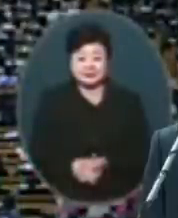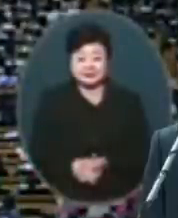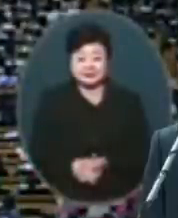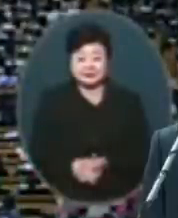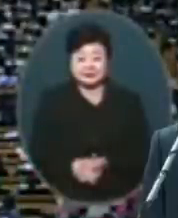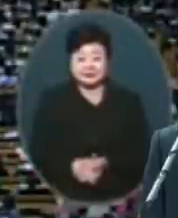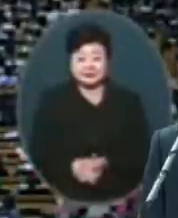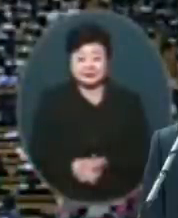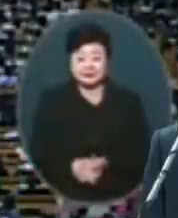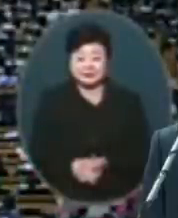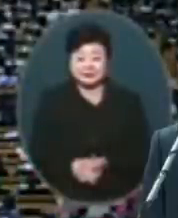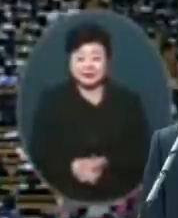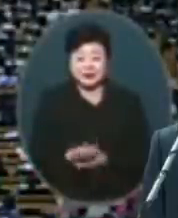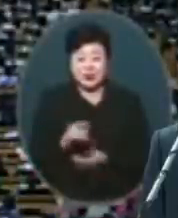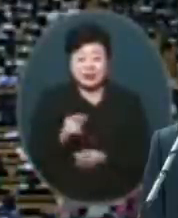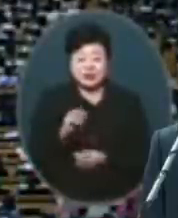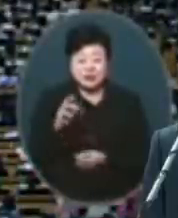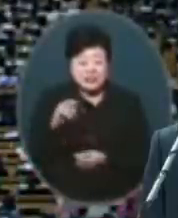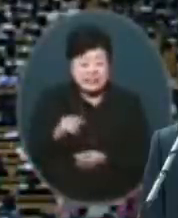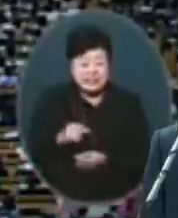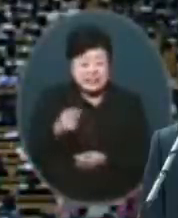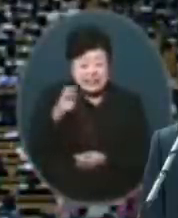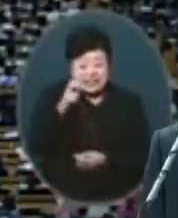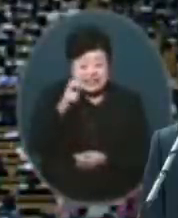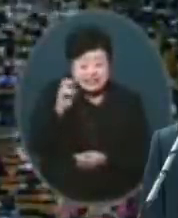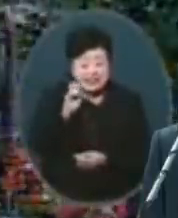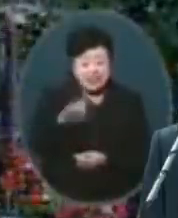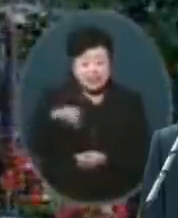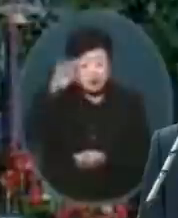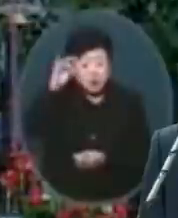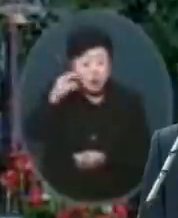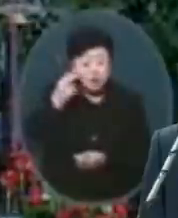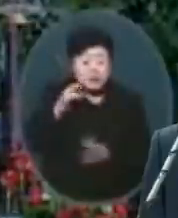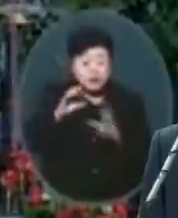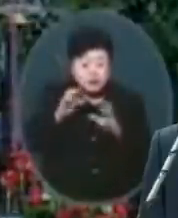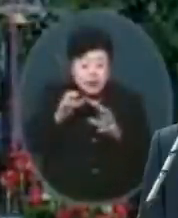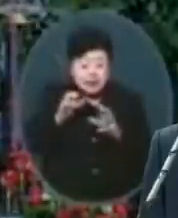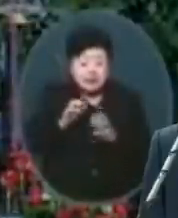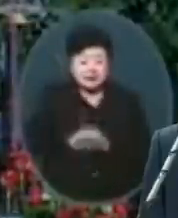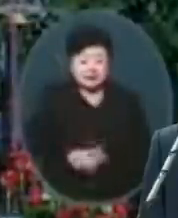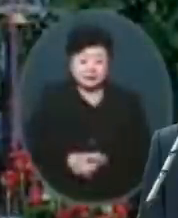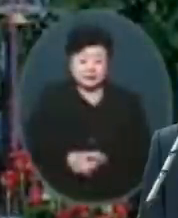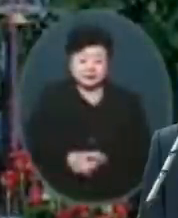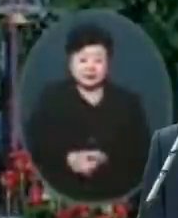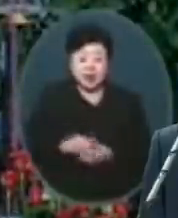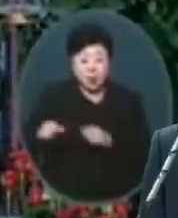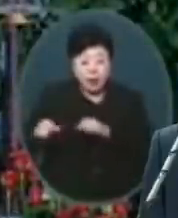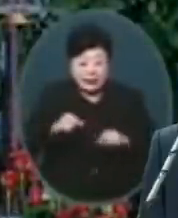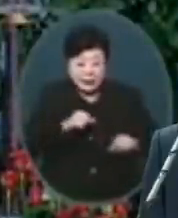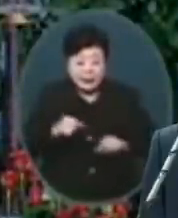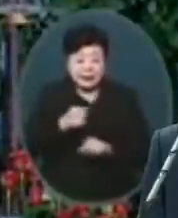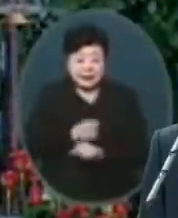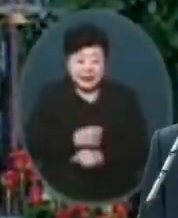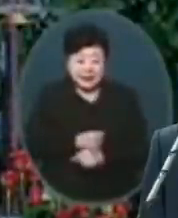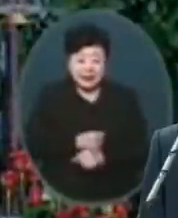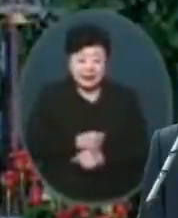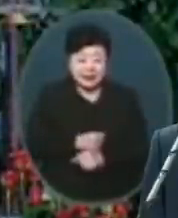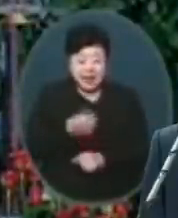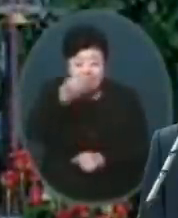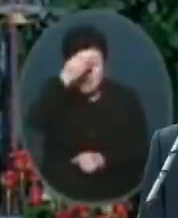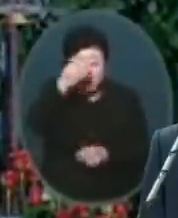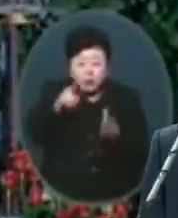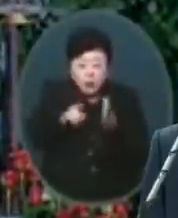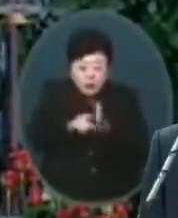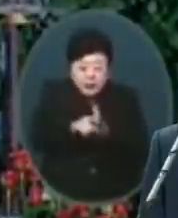플로렌스 시인은 20세기 초 미국에서 화가와 작가로 활동했는데 기독교